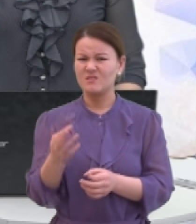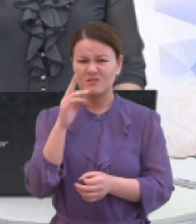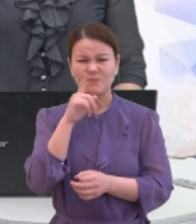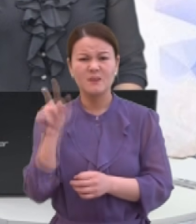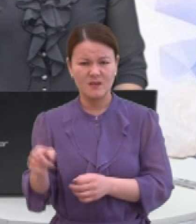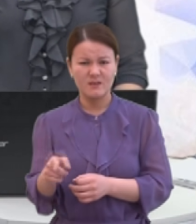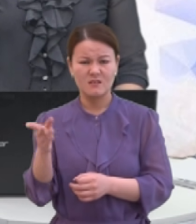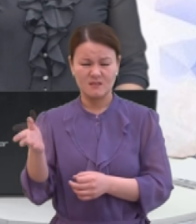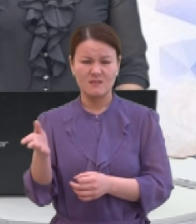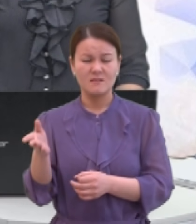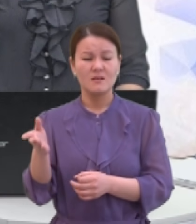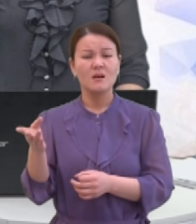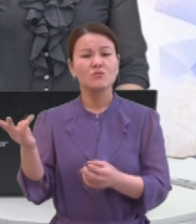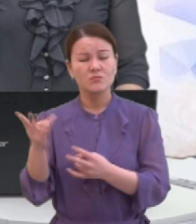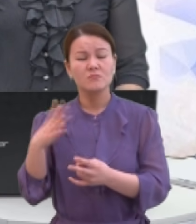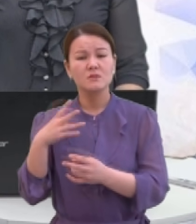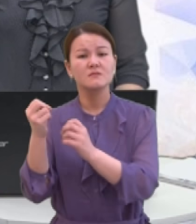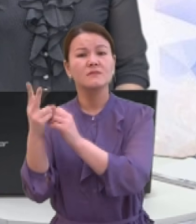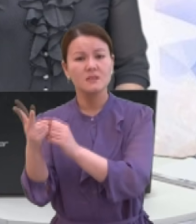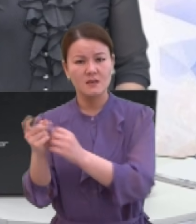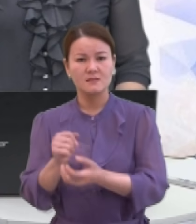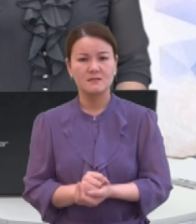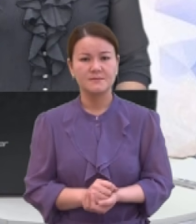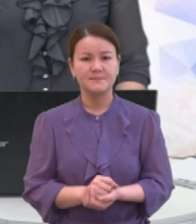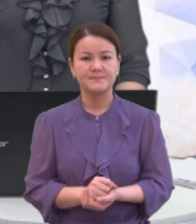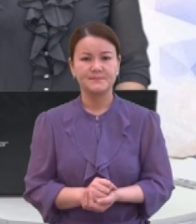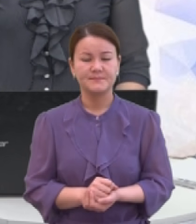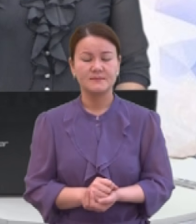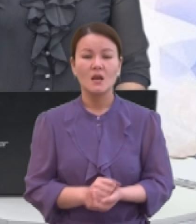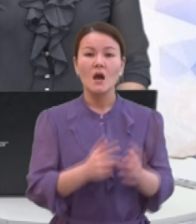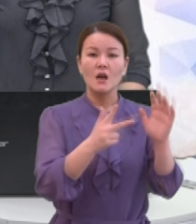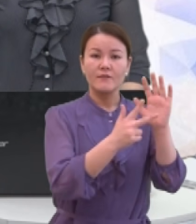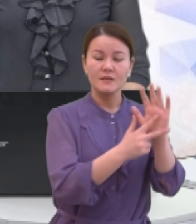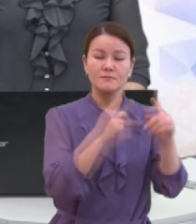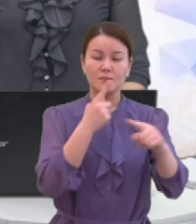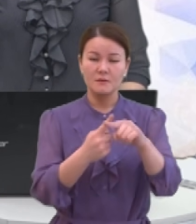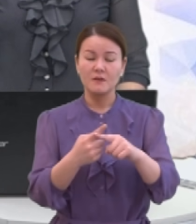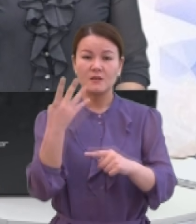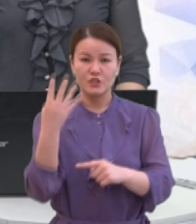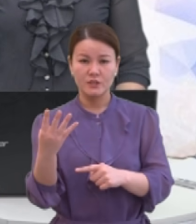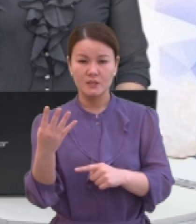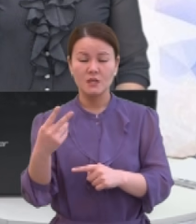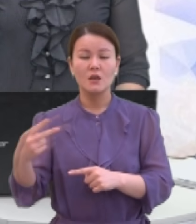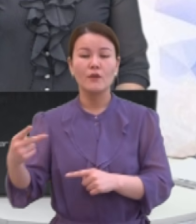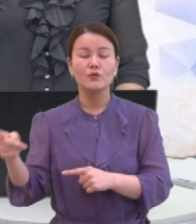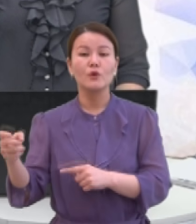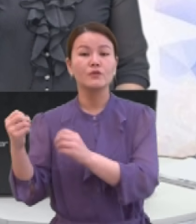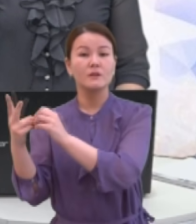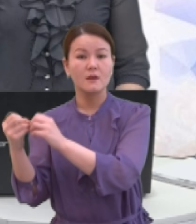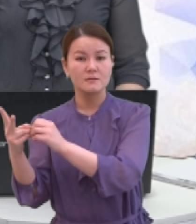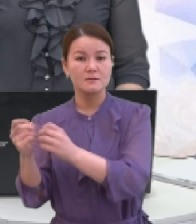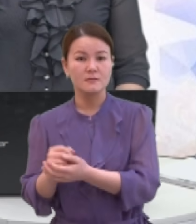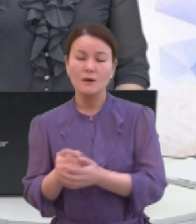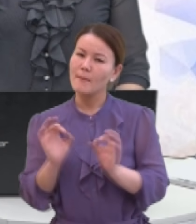должно получиться двенадцать к 8 прибавили 4 получили 12